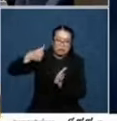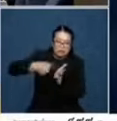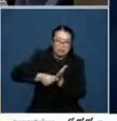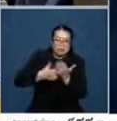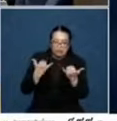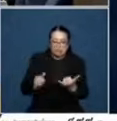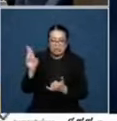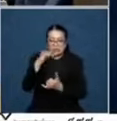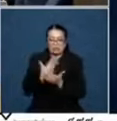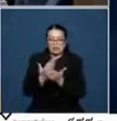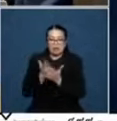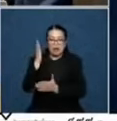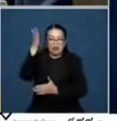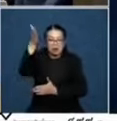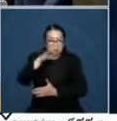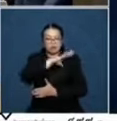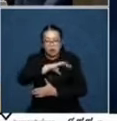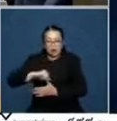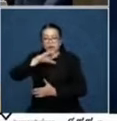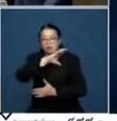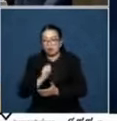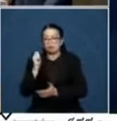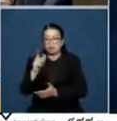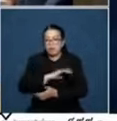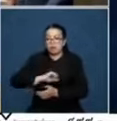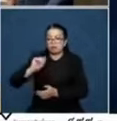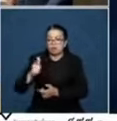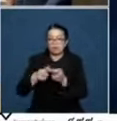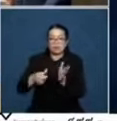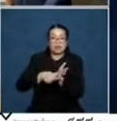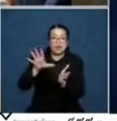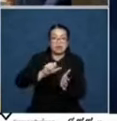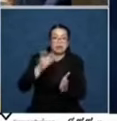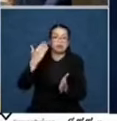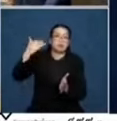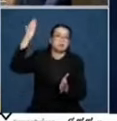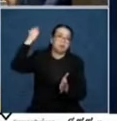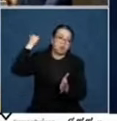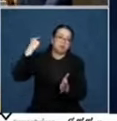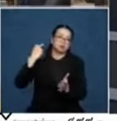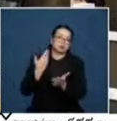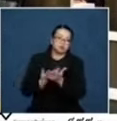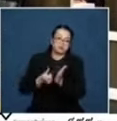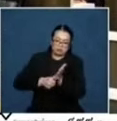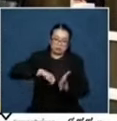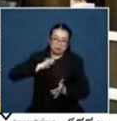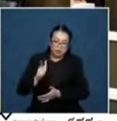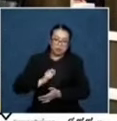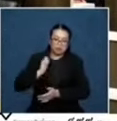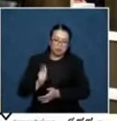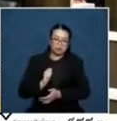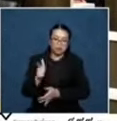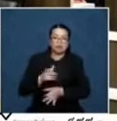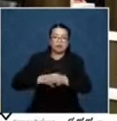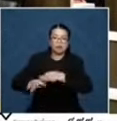จะจัดสรรเพื่อพัฒนาเกษตรกรเพิ่มผลิตภาพเพิ่มรายได้ให้เกษตรกรไทยเพื่ออนาค